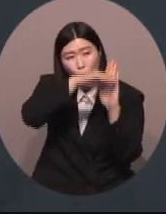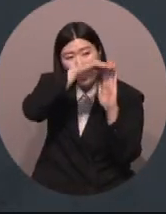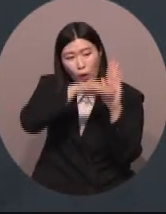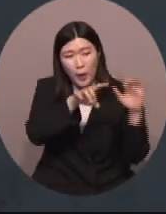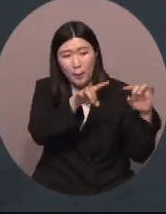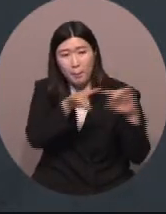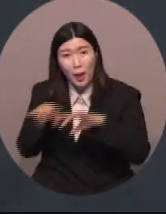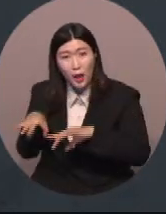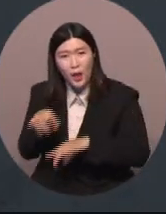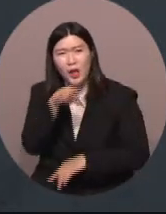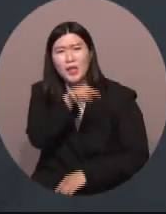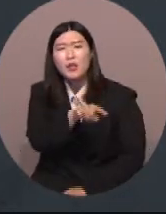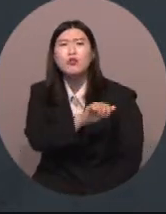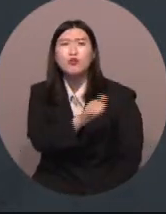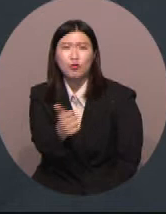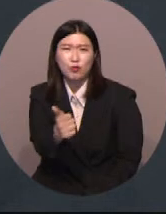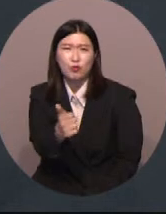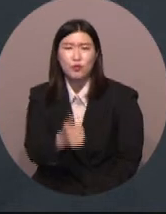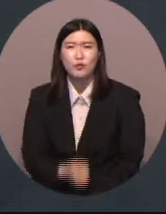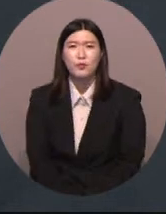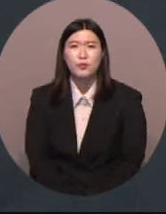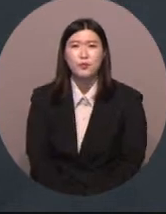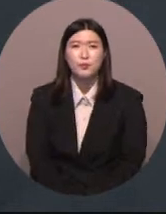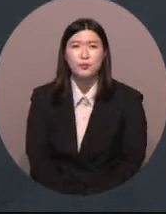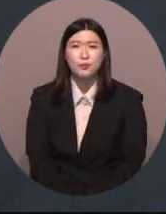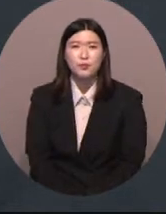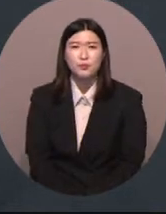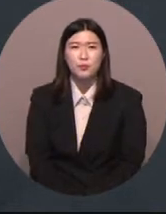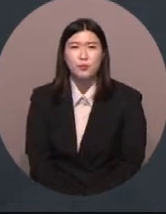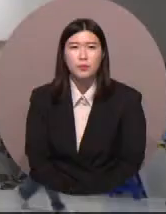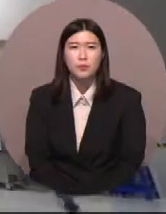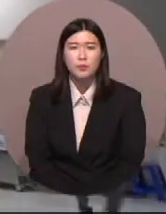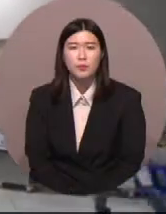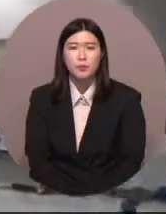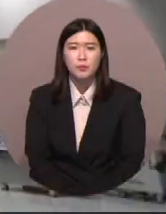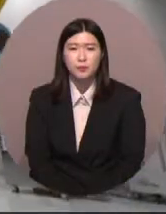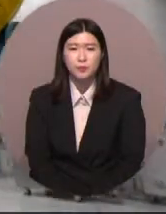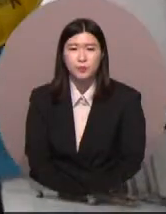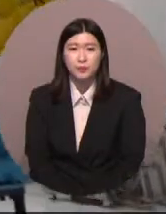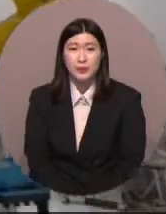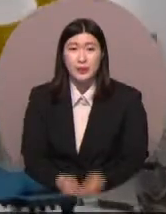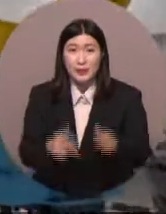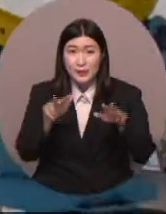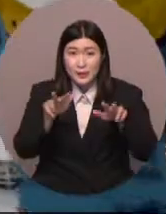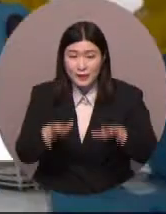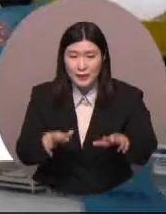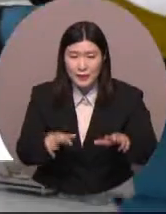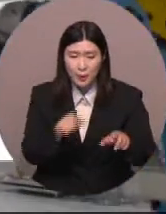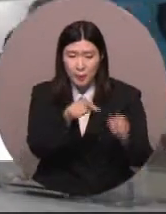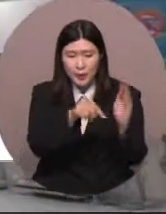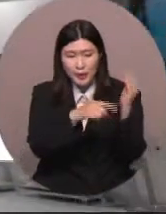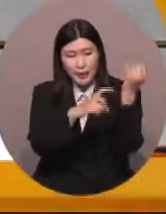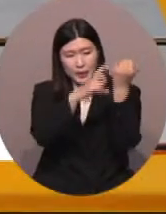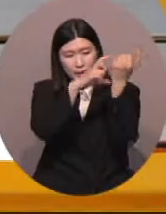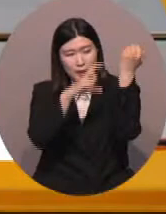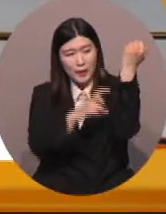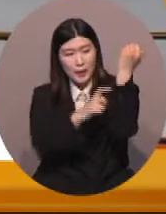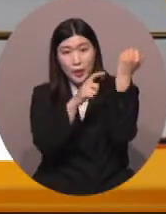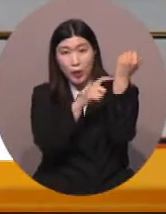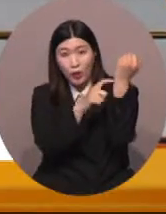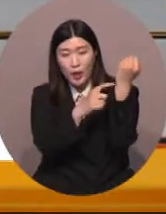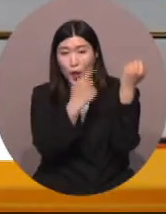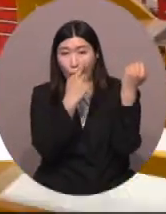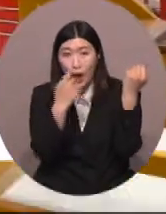채워졌는지를 확인하는 산화제 탱크의 센서가 먹통이 된 겁니다. 우선 점검창만 열어 센서에 연결된 전선